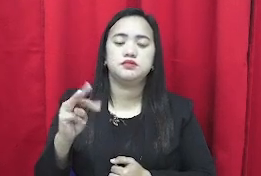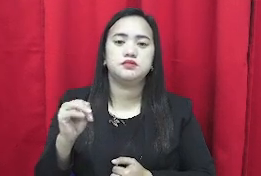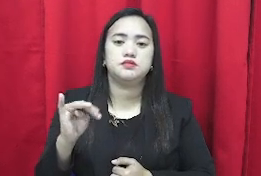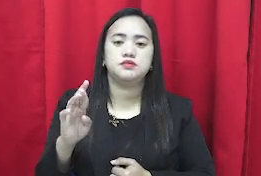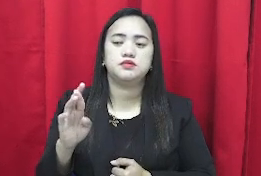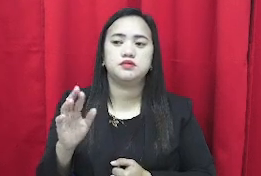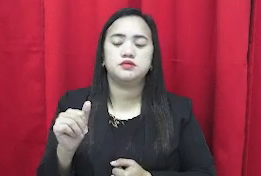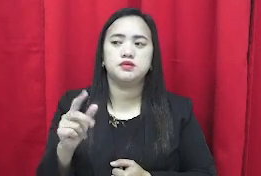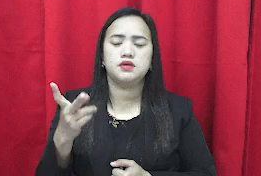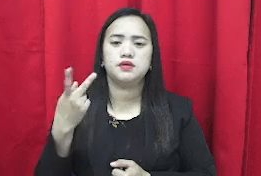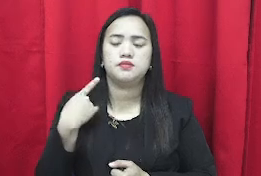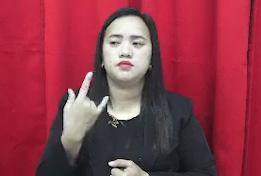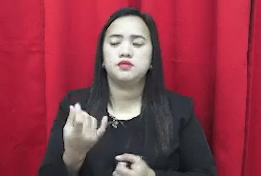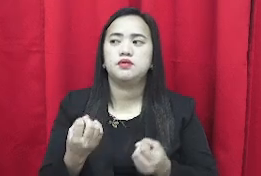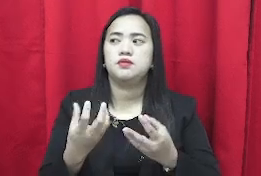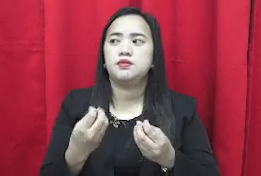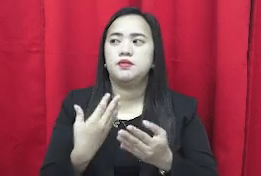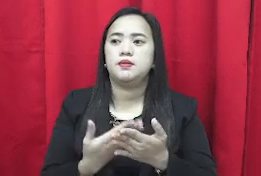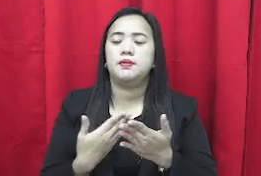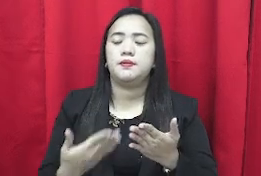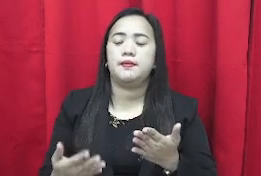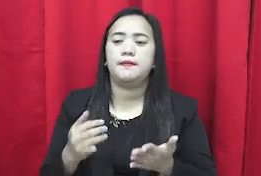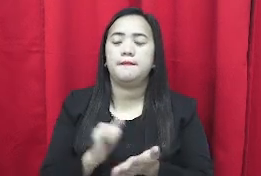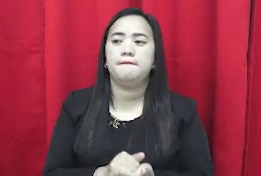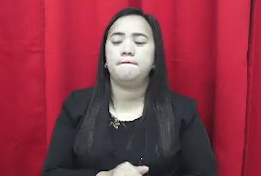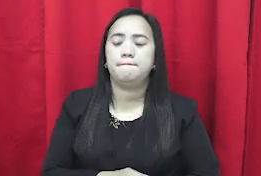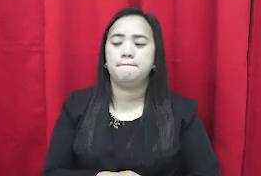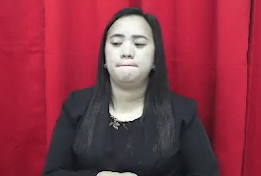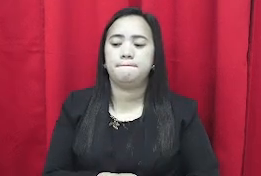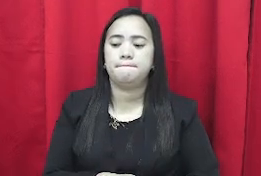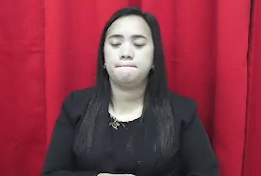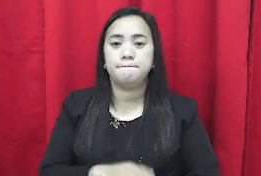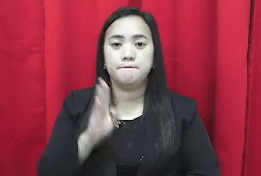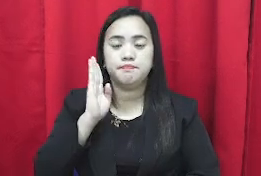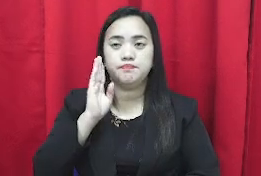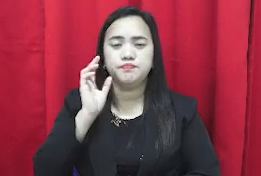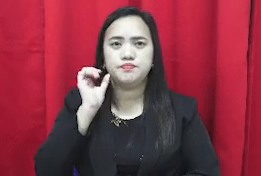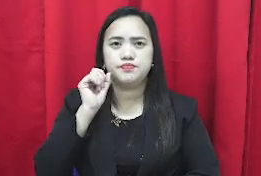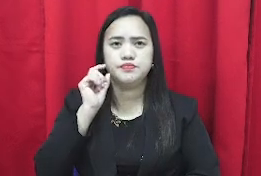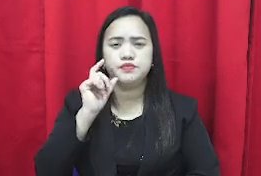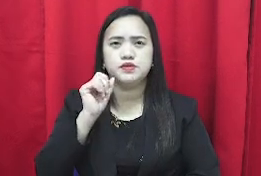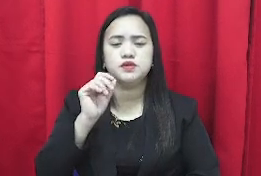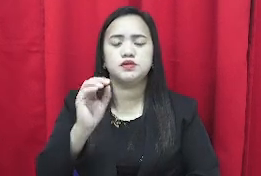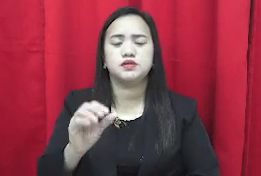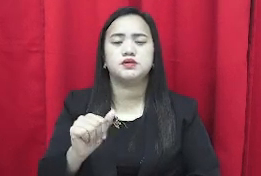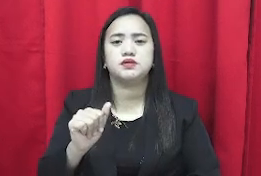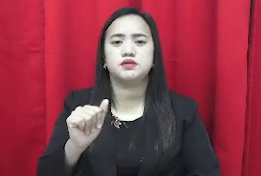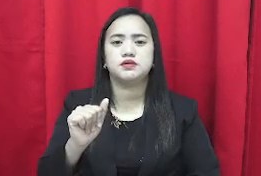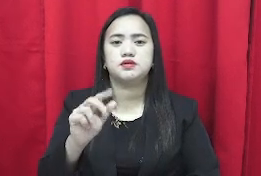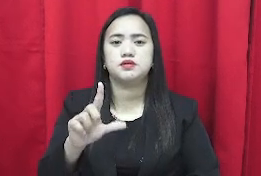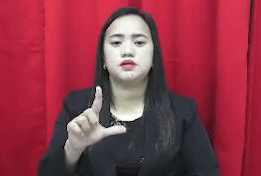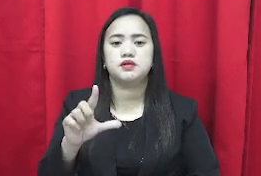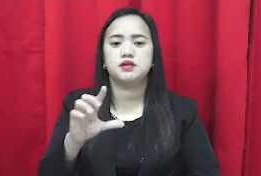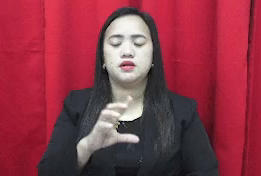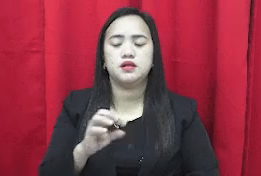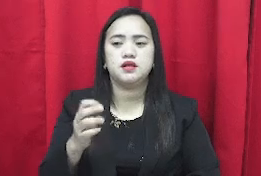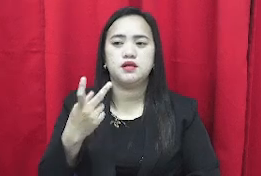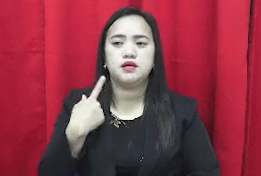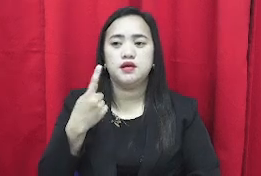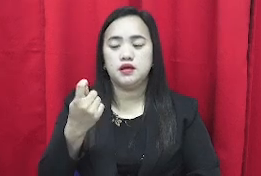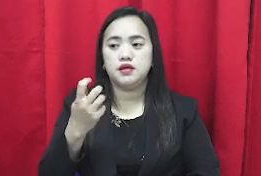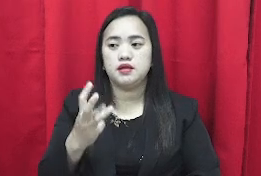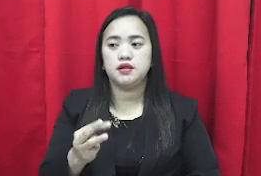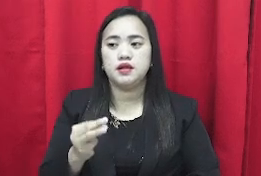all speaking marami pa nad diyan sila sila sir sila sir Al lahat ng mga officers meron tayo dito they can tell